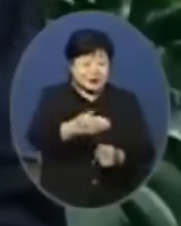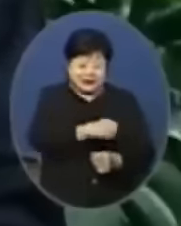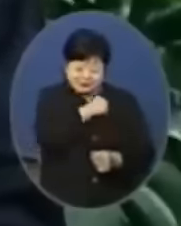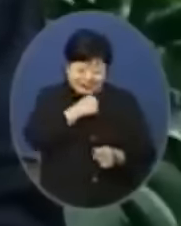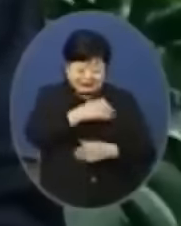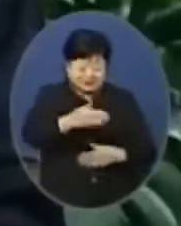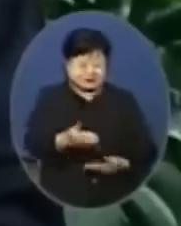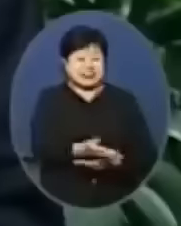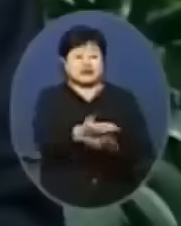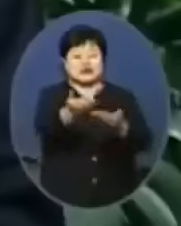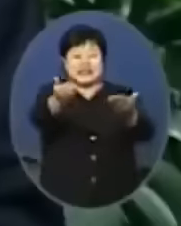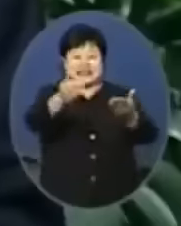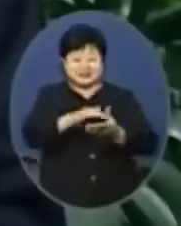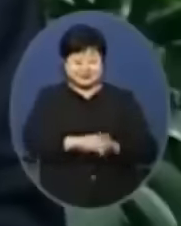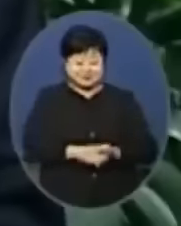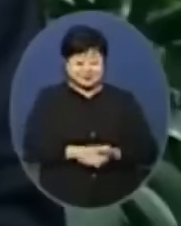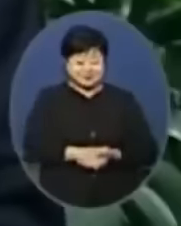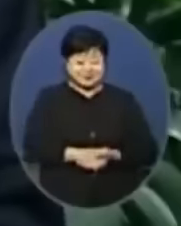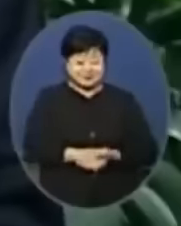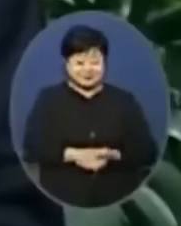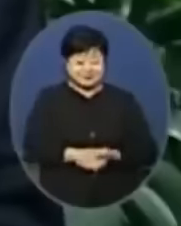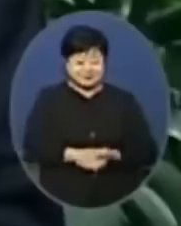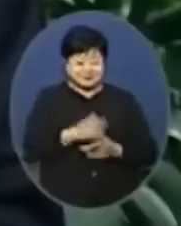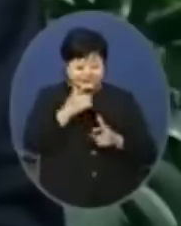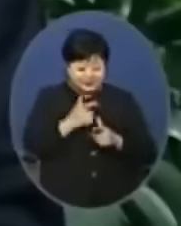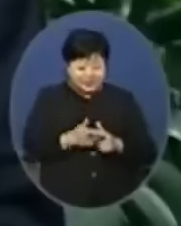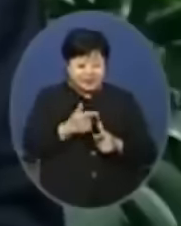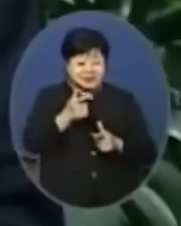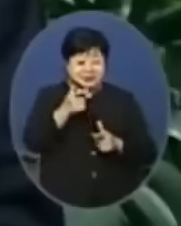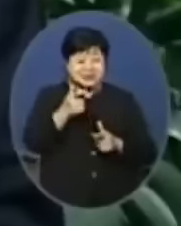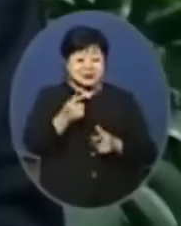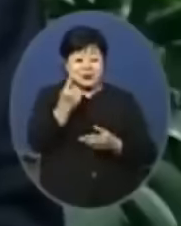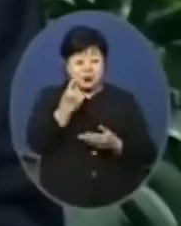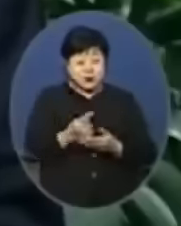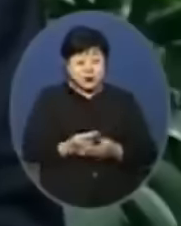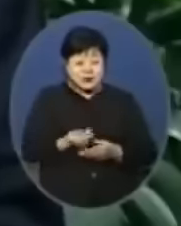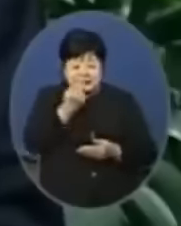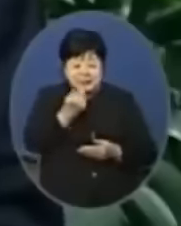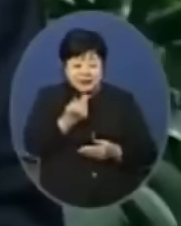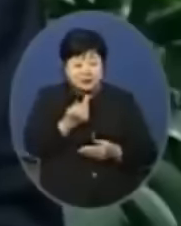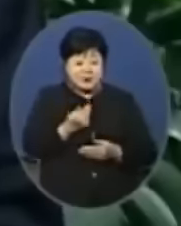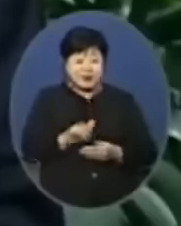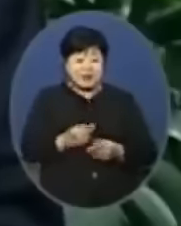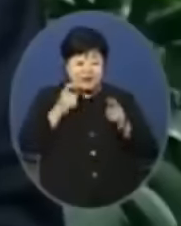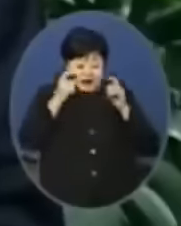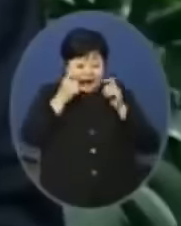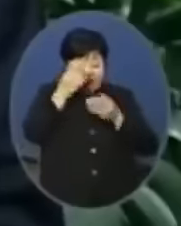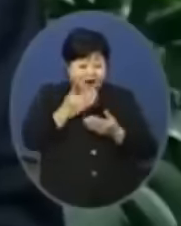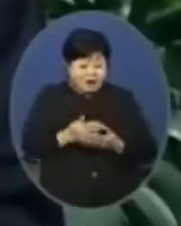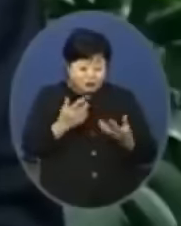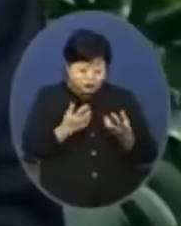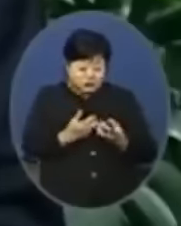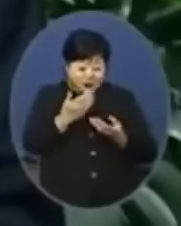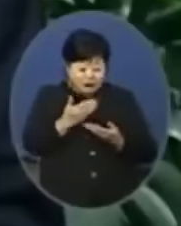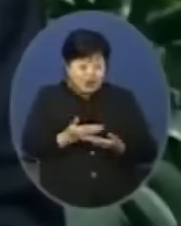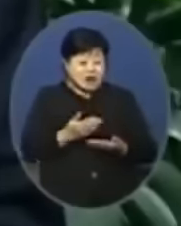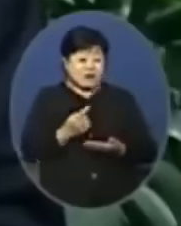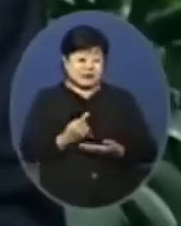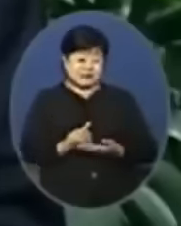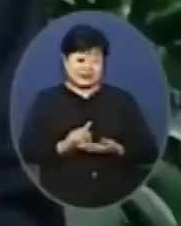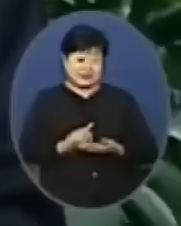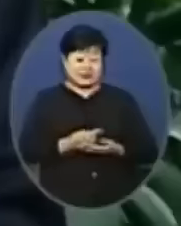진수성찬 차려주시는 것입니다. 예수님이 우리 온 것은 양으로 생명을 얻게 하되 풍성히 얻게 하려 왔으니까